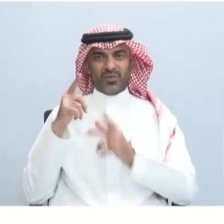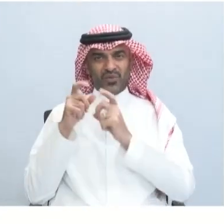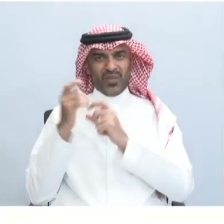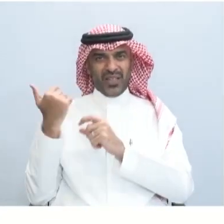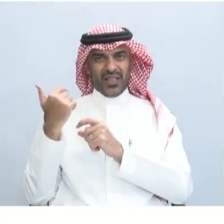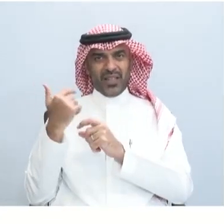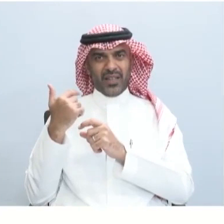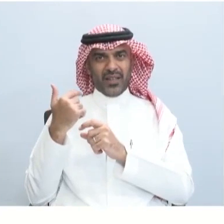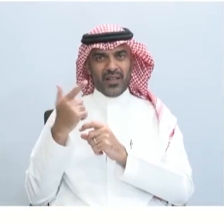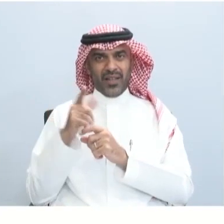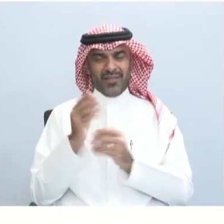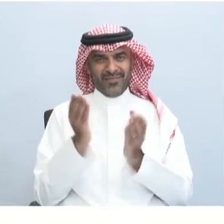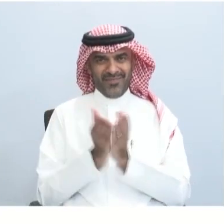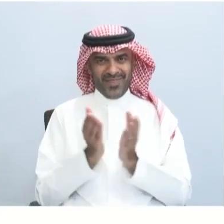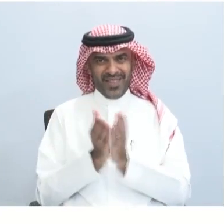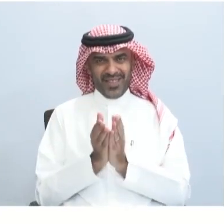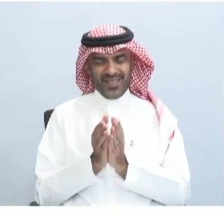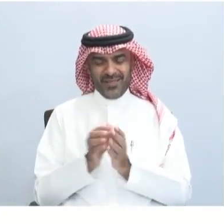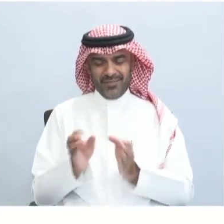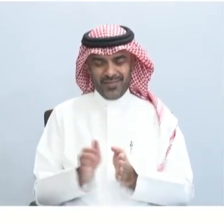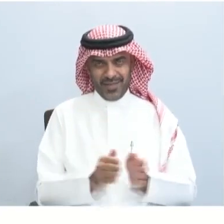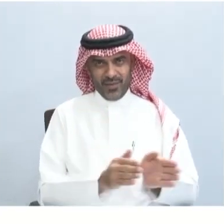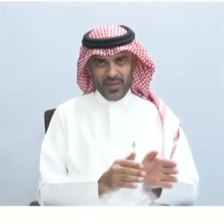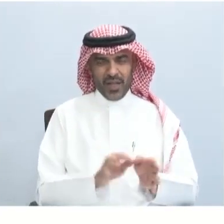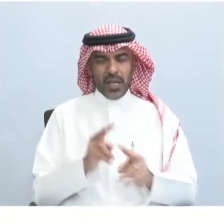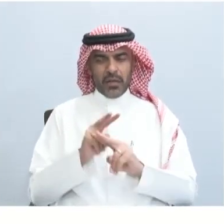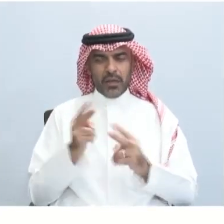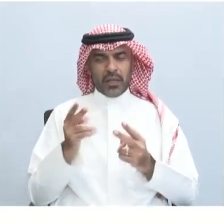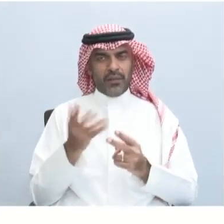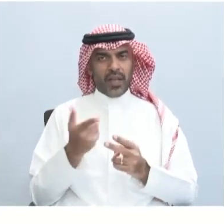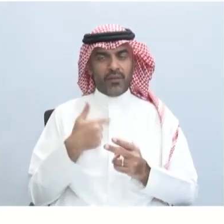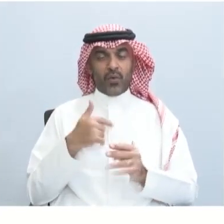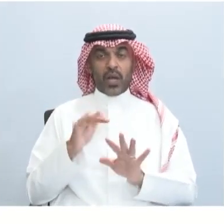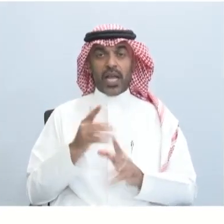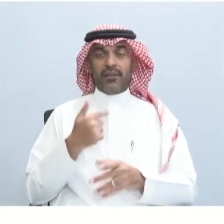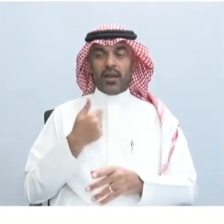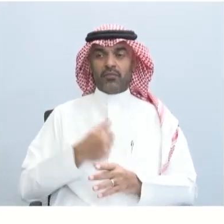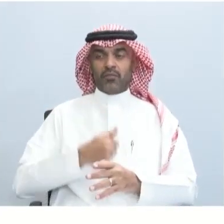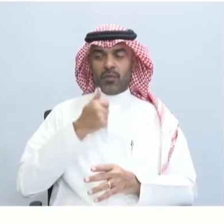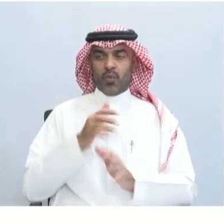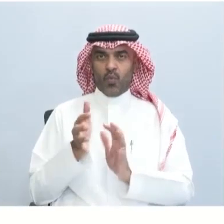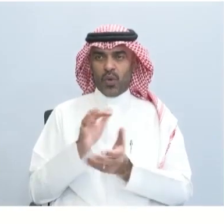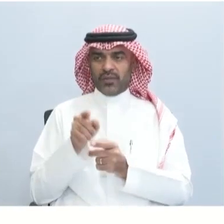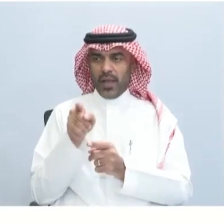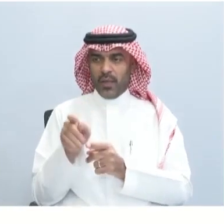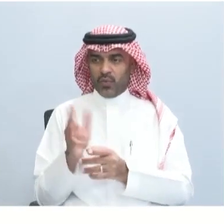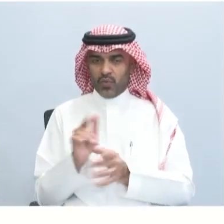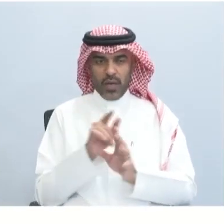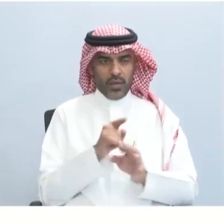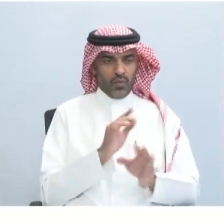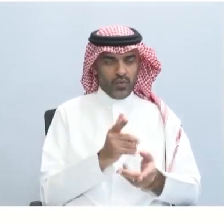الادوات المدرسيه فيما تختلف وكيف استطيع وصفها يا ترى